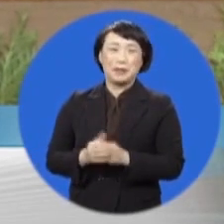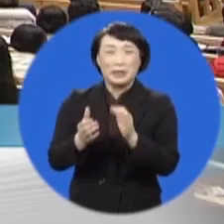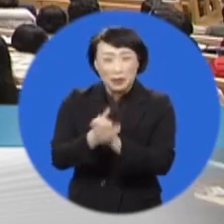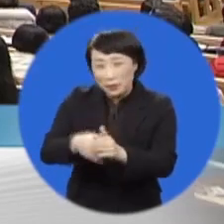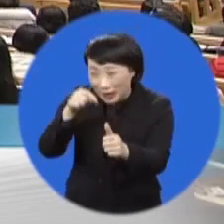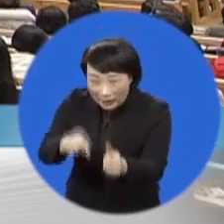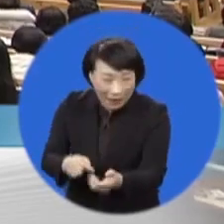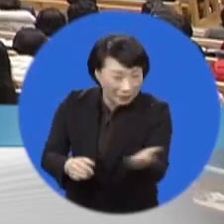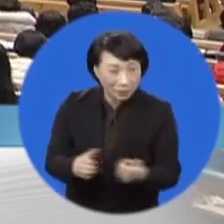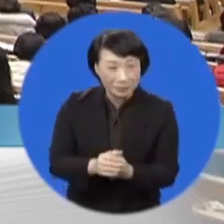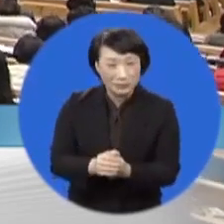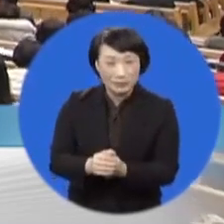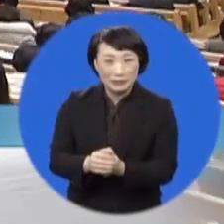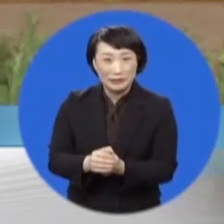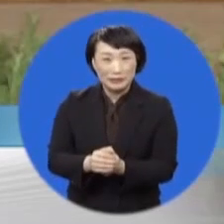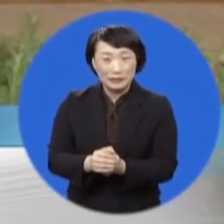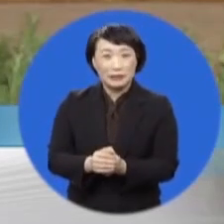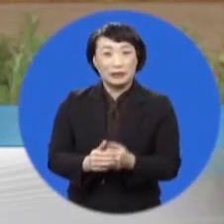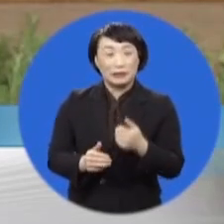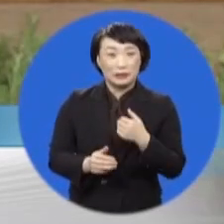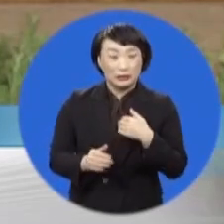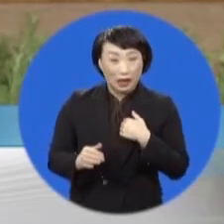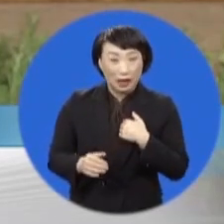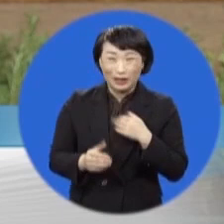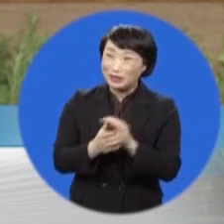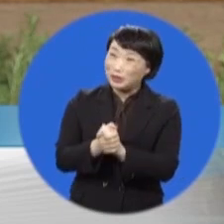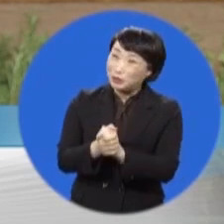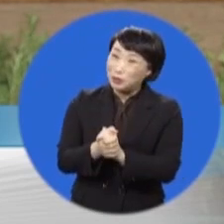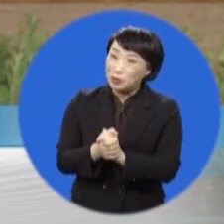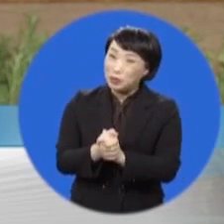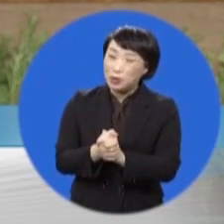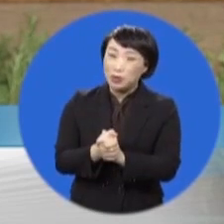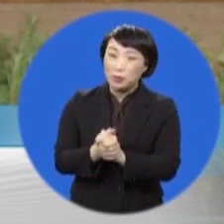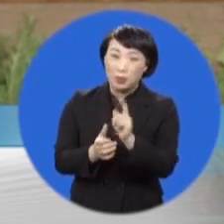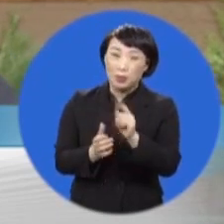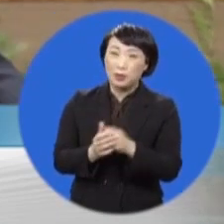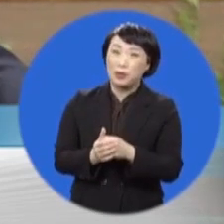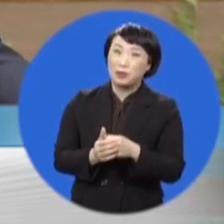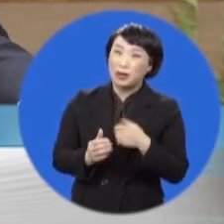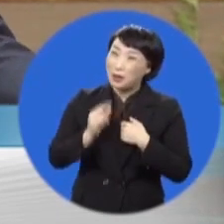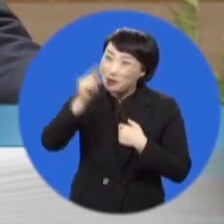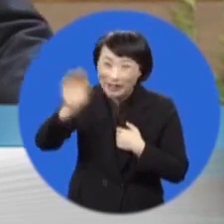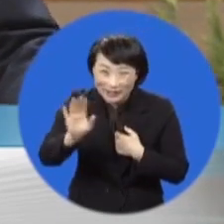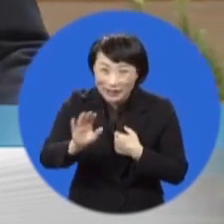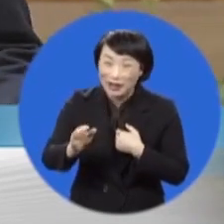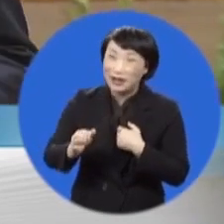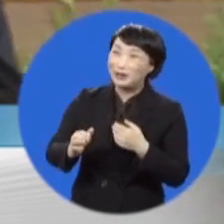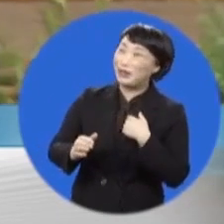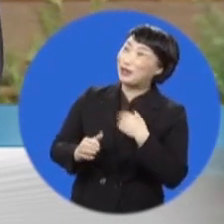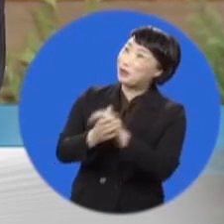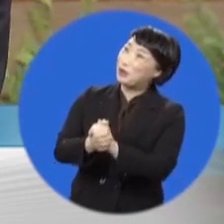기도에 에 내가 기도한다 공부 것도 아니고 달라고 하 게 찡이 줘야